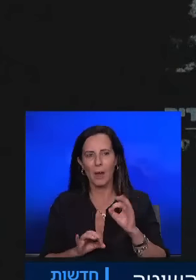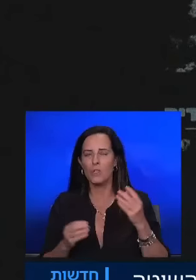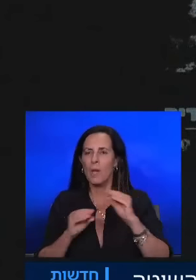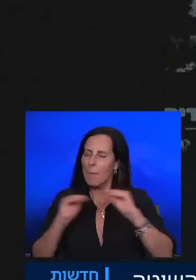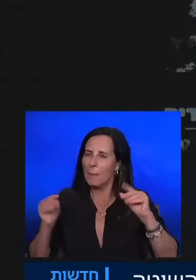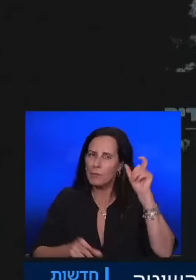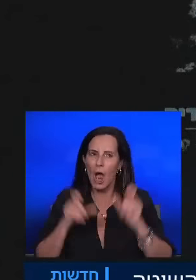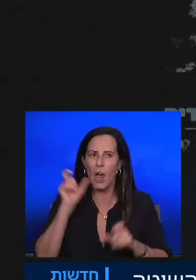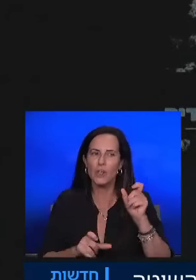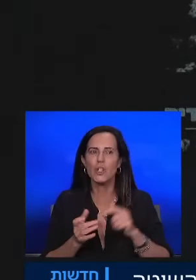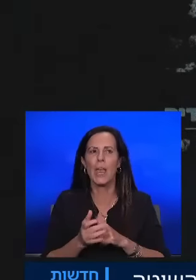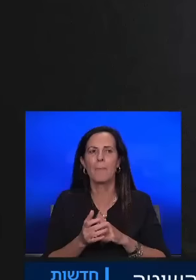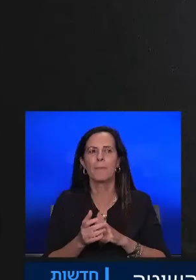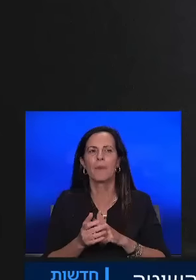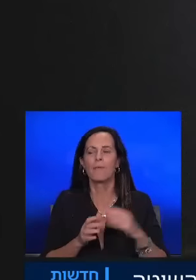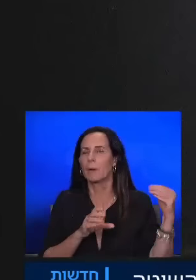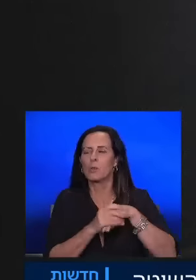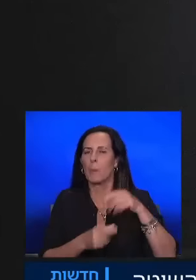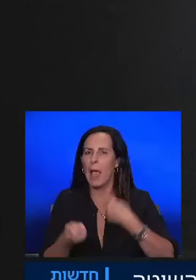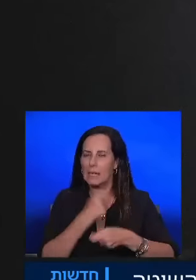ואז מכניסים אותם לתוך העסק.